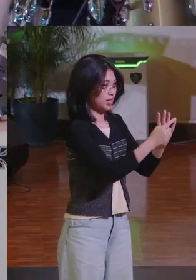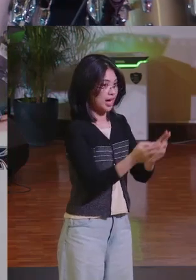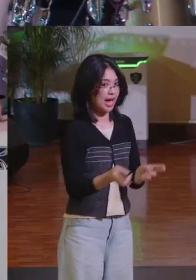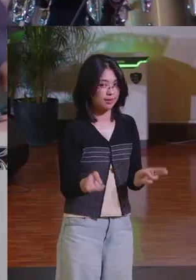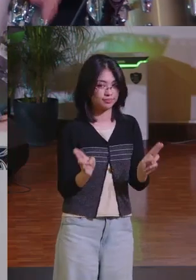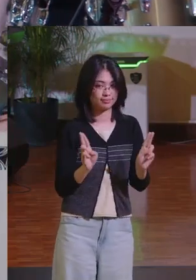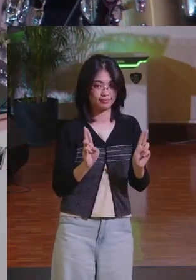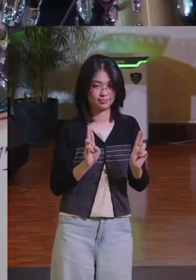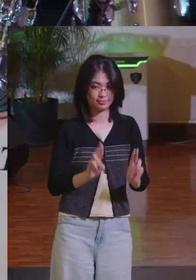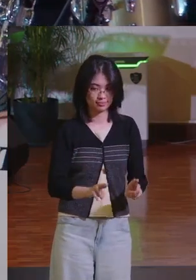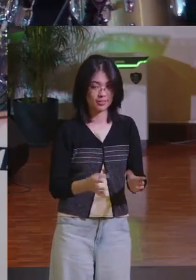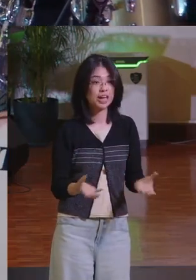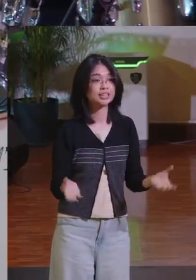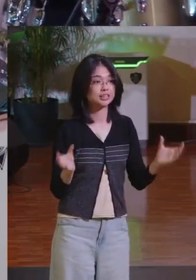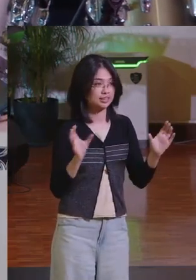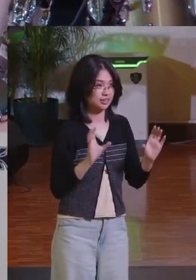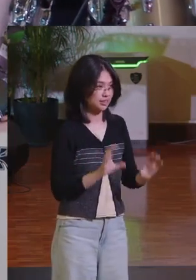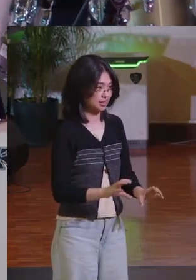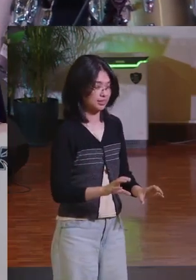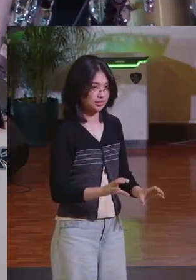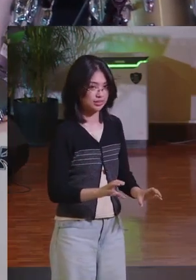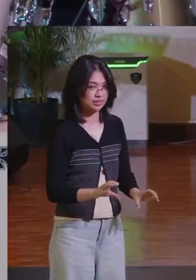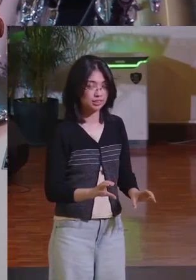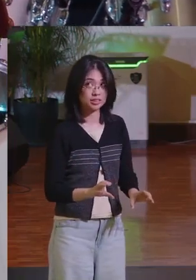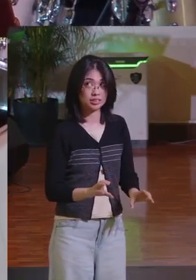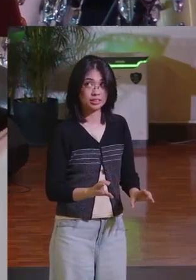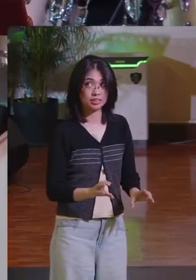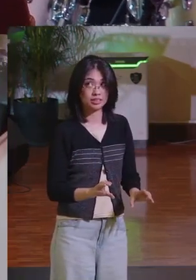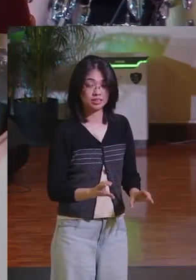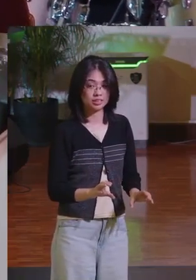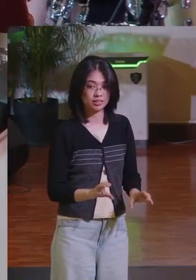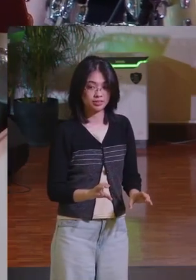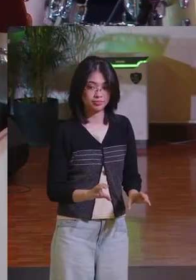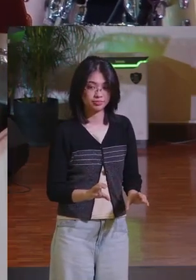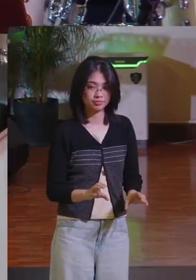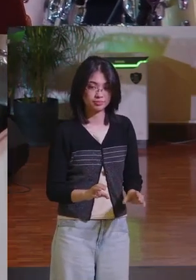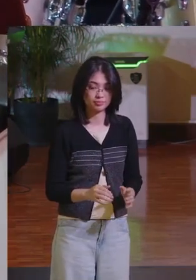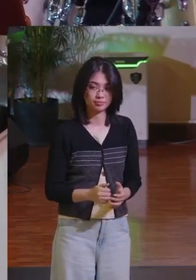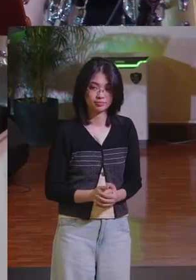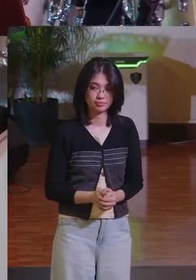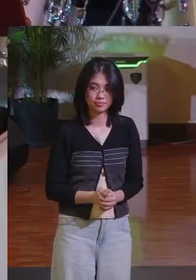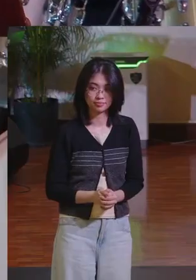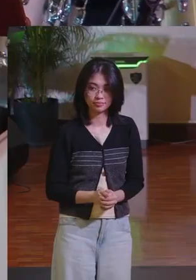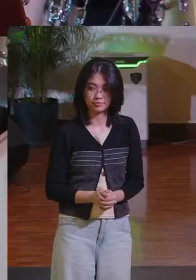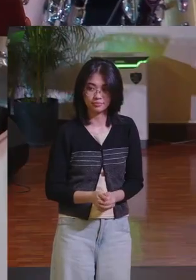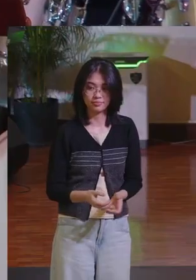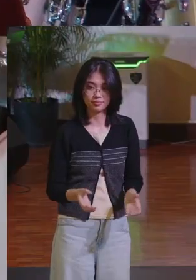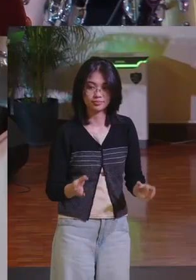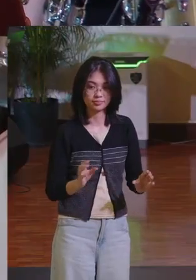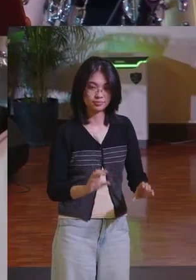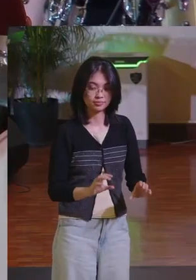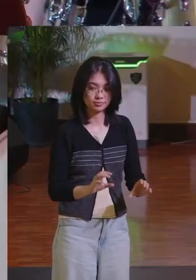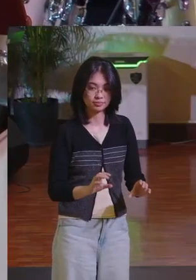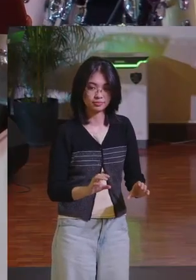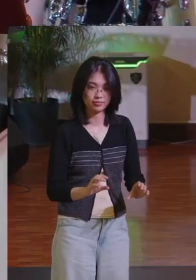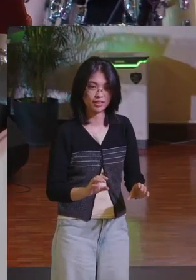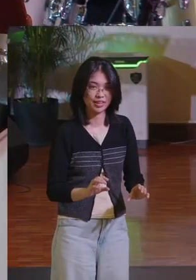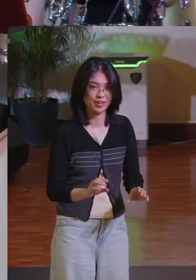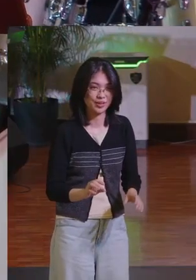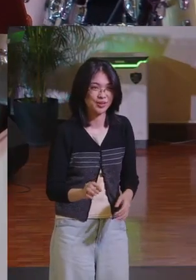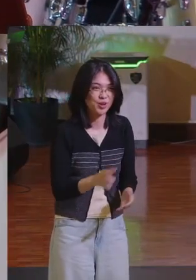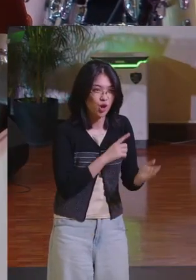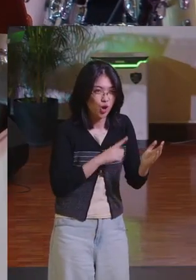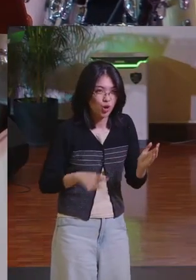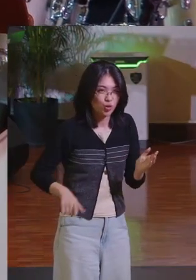Circumstances. Yan yung mga nangyayari. Ito Uy, Lord, kung sino pumasok sa pinto na yan, yan na